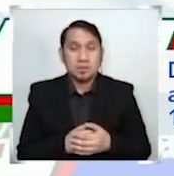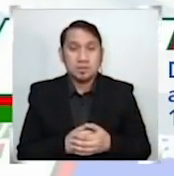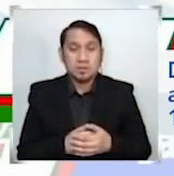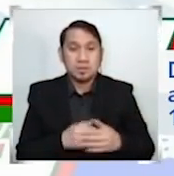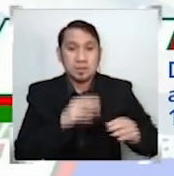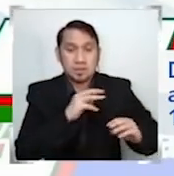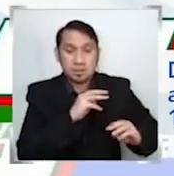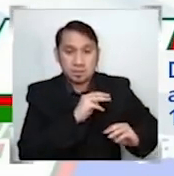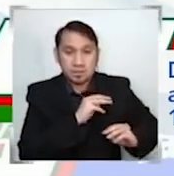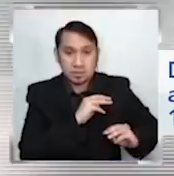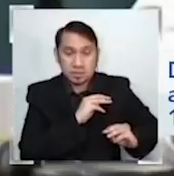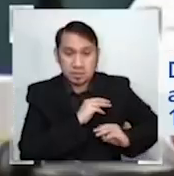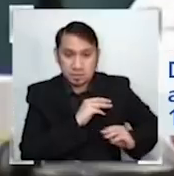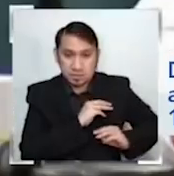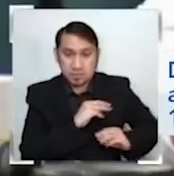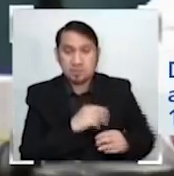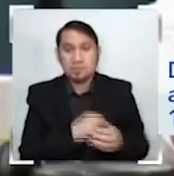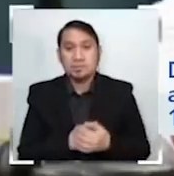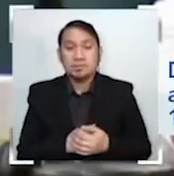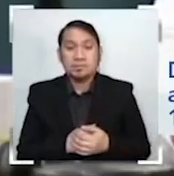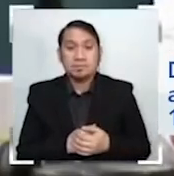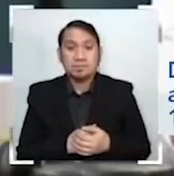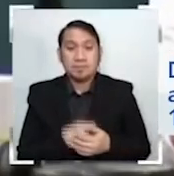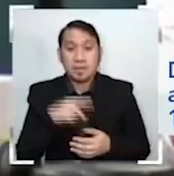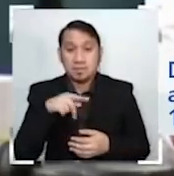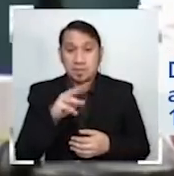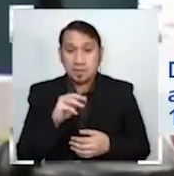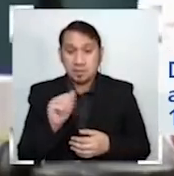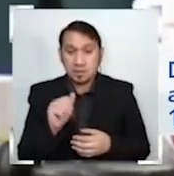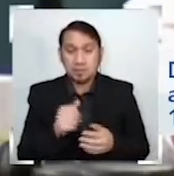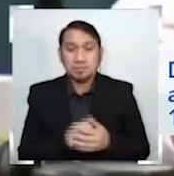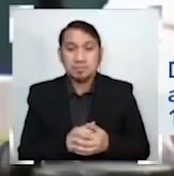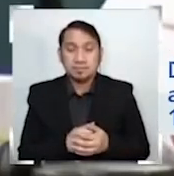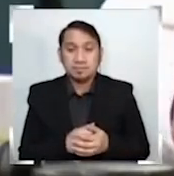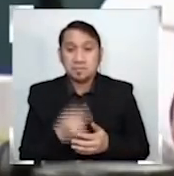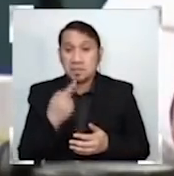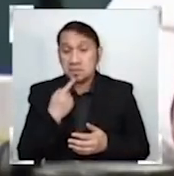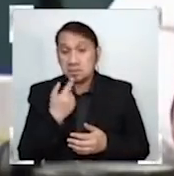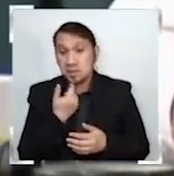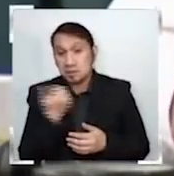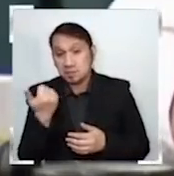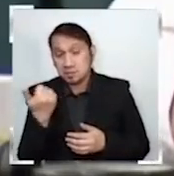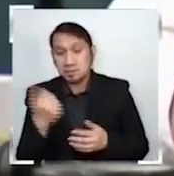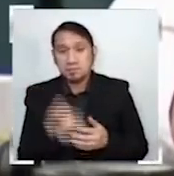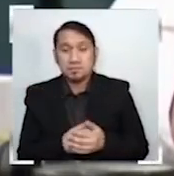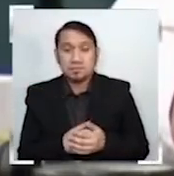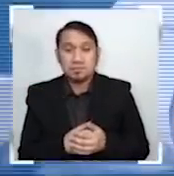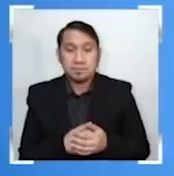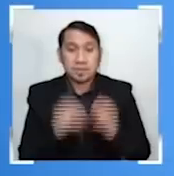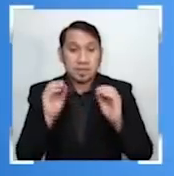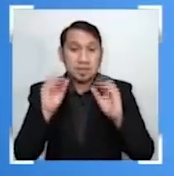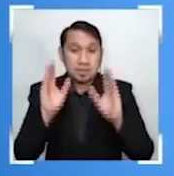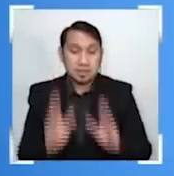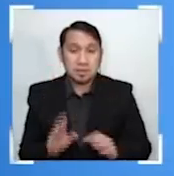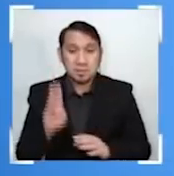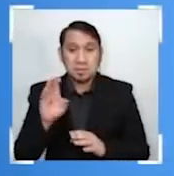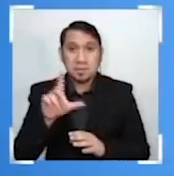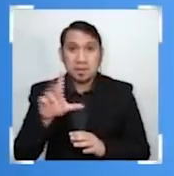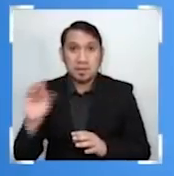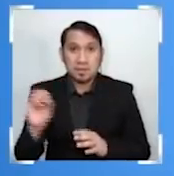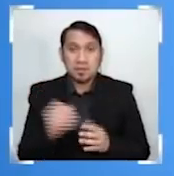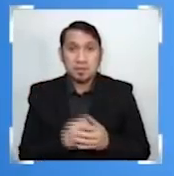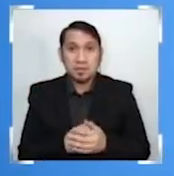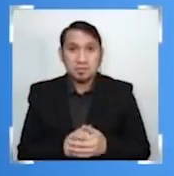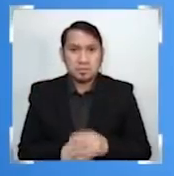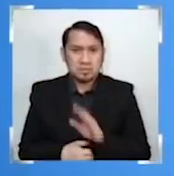forces of the Philippines. Sabi naman ng kapwa Vice Presidential Aspirant na si Professor Walden Bello, ang pahayag daw na ito